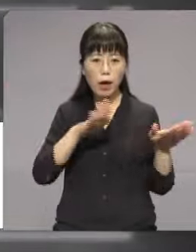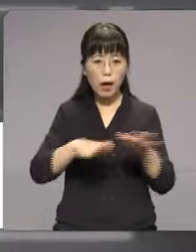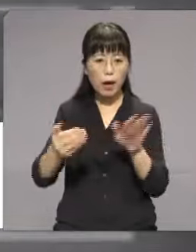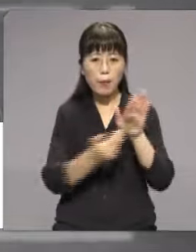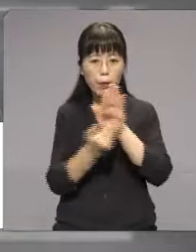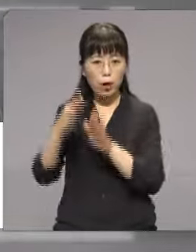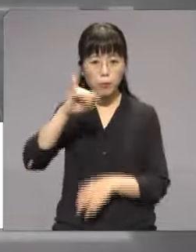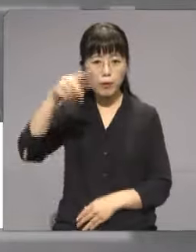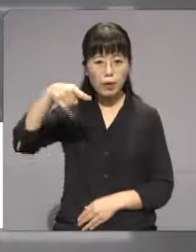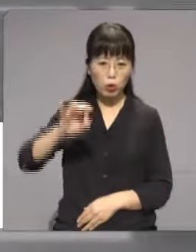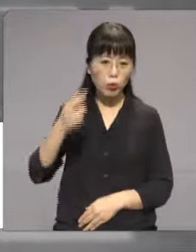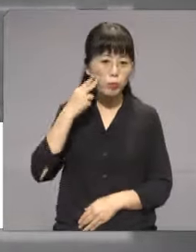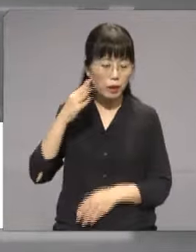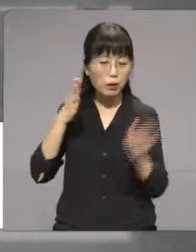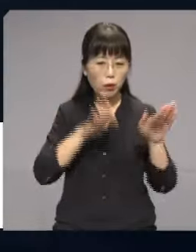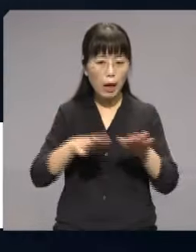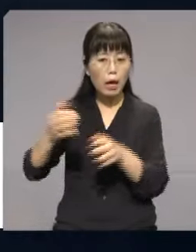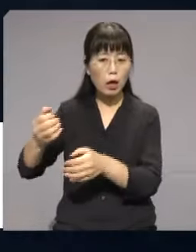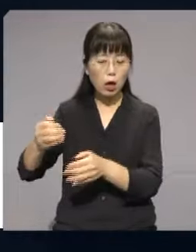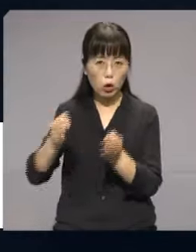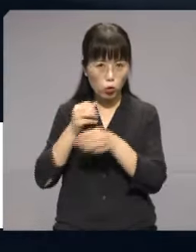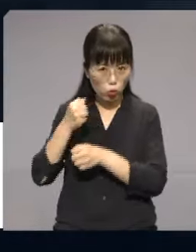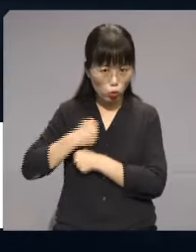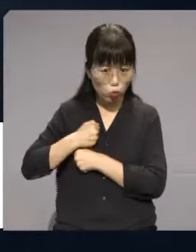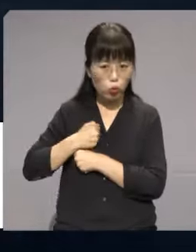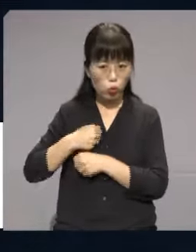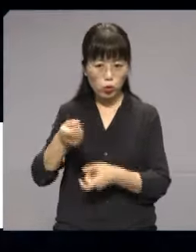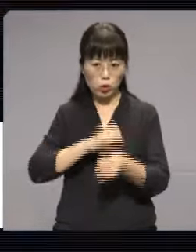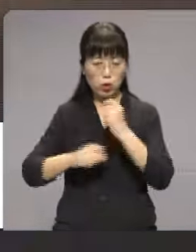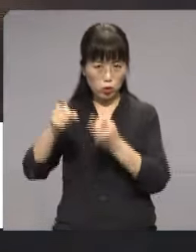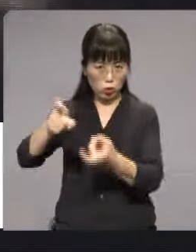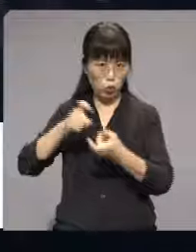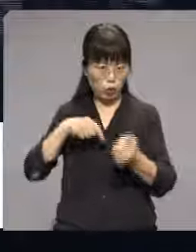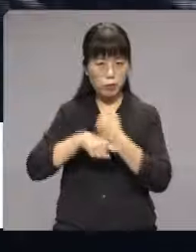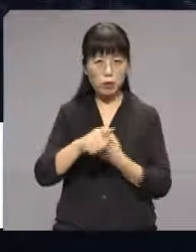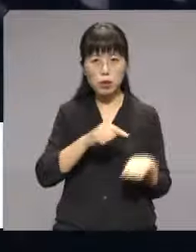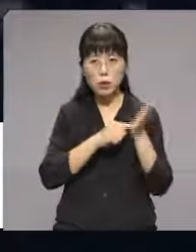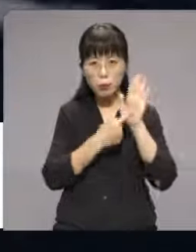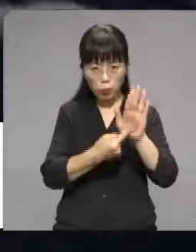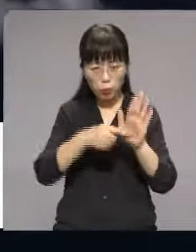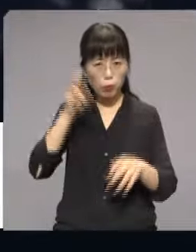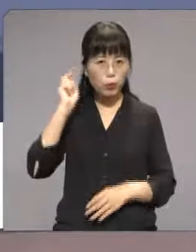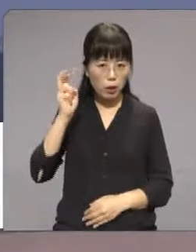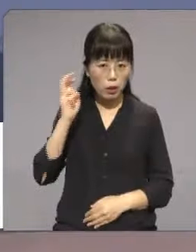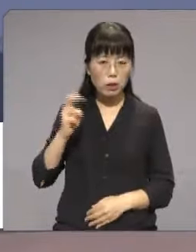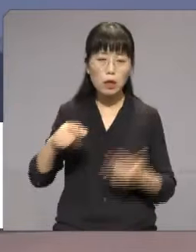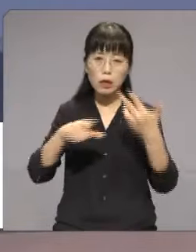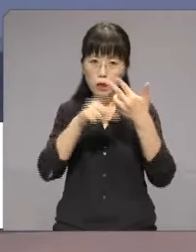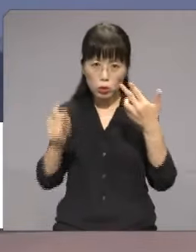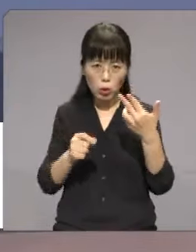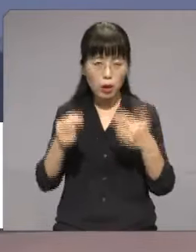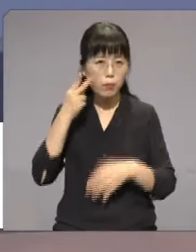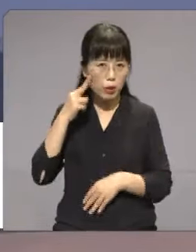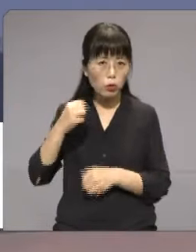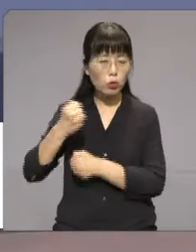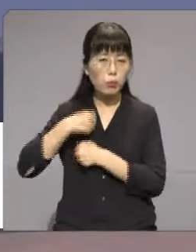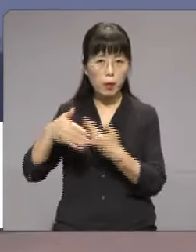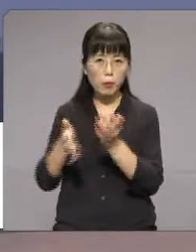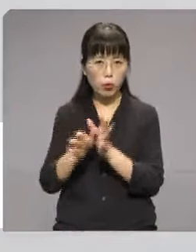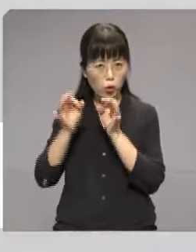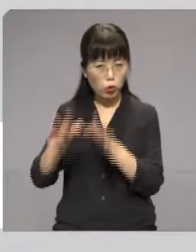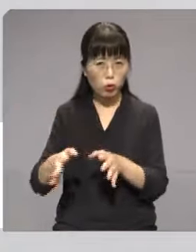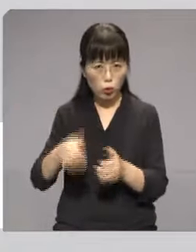비공의 경우 미 해군에서 적극적인 도입 의향을 보이고 있습니다. 지난 7월에는 미 국방부가